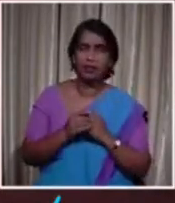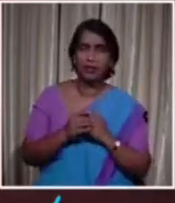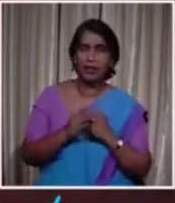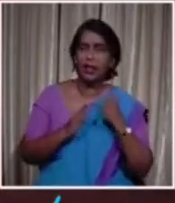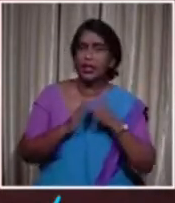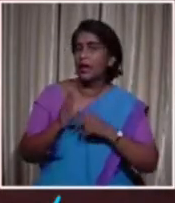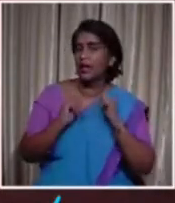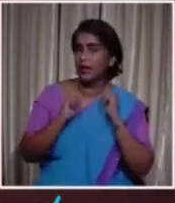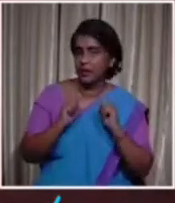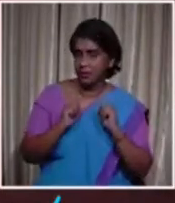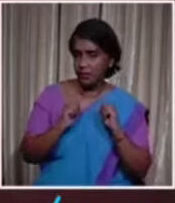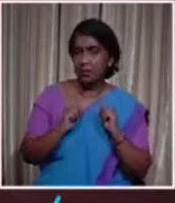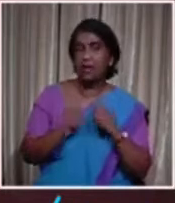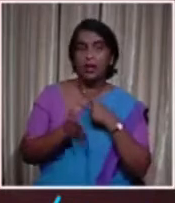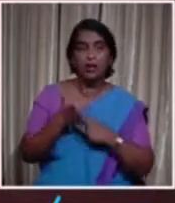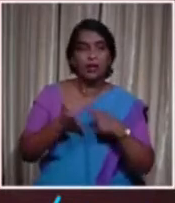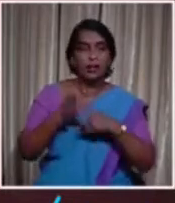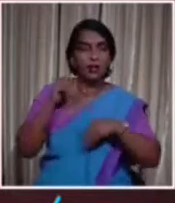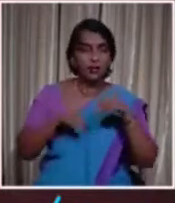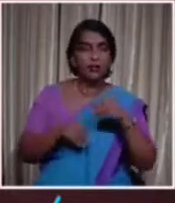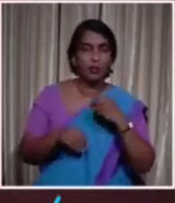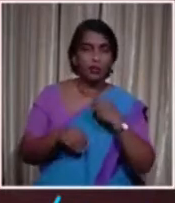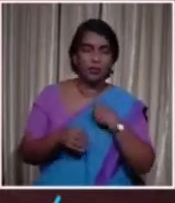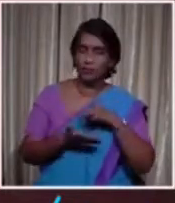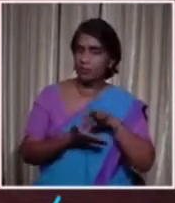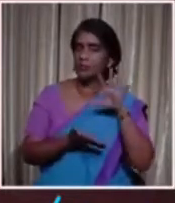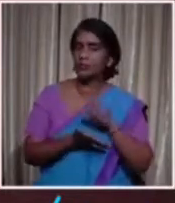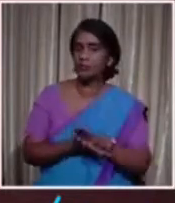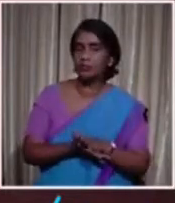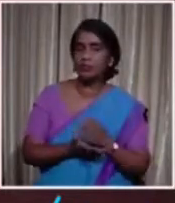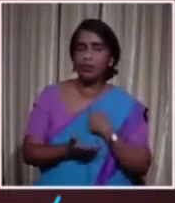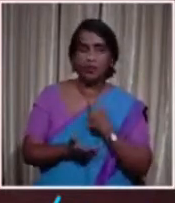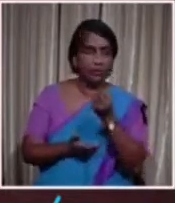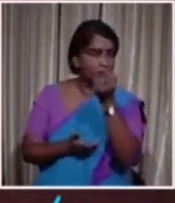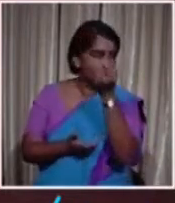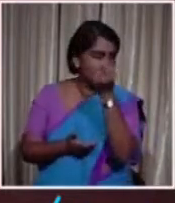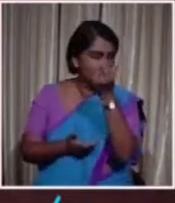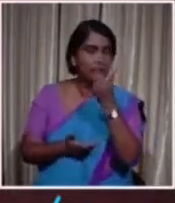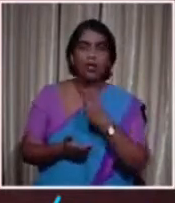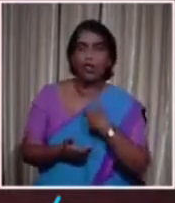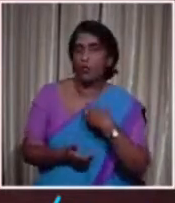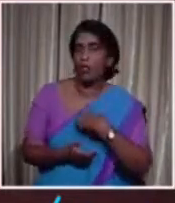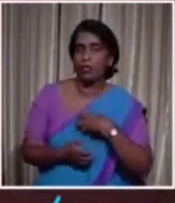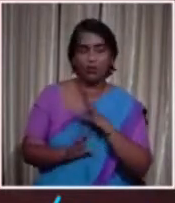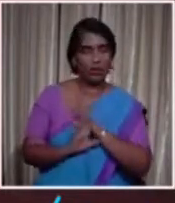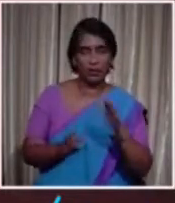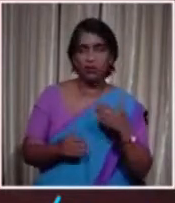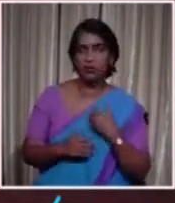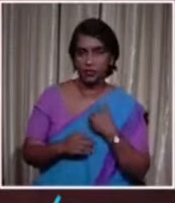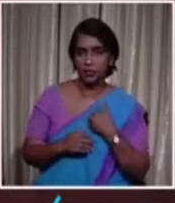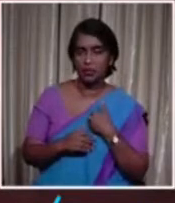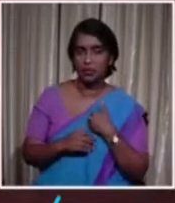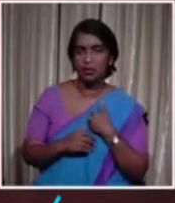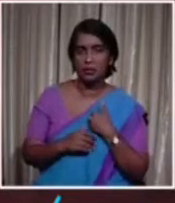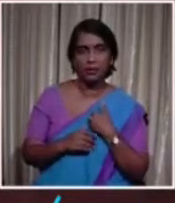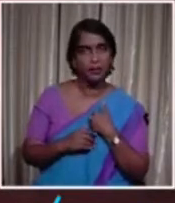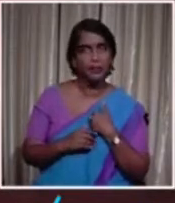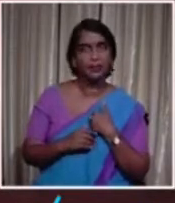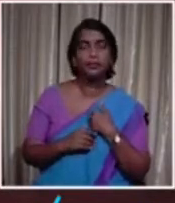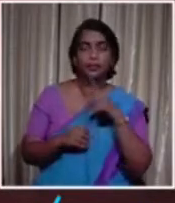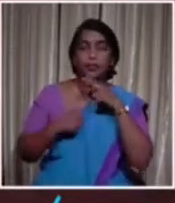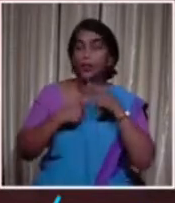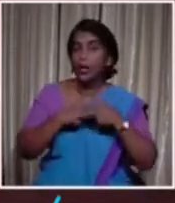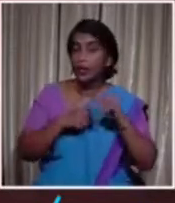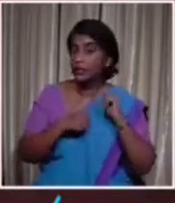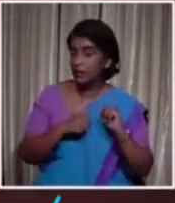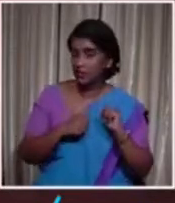ඇයි කුවක දේශපාලන වශයෙන් ගත තීන්දුව ගැන තඹ දොයිතුවක දුකක් නැහැ ගරු නියෝජක කතානායකතුමනි ඒකට හේතුව